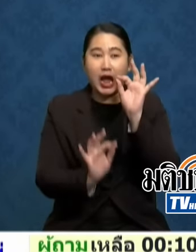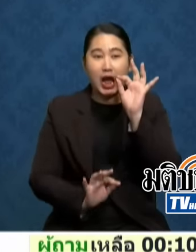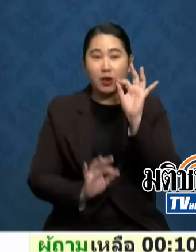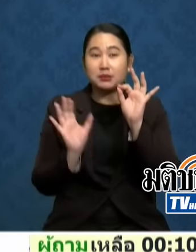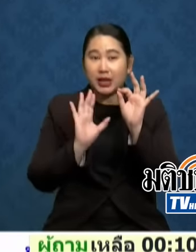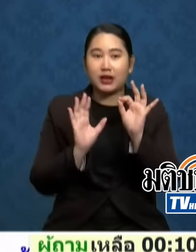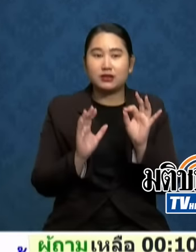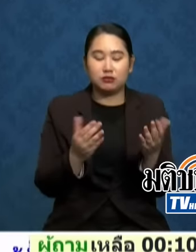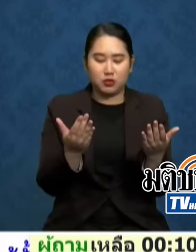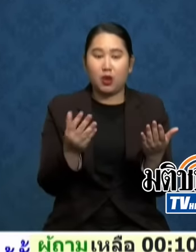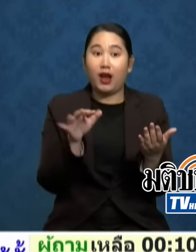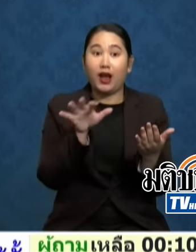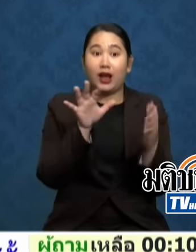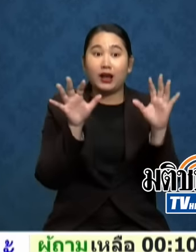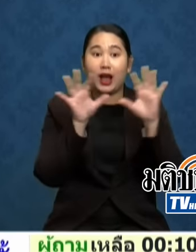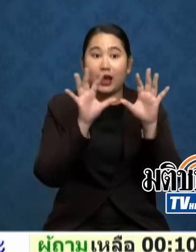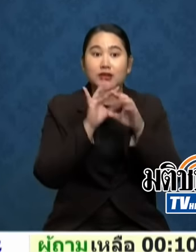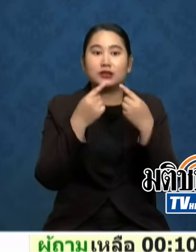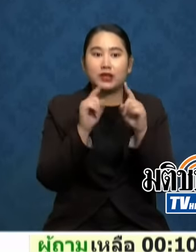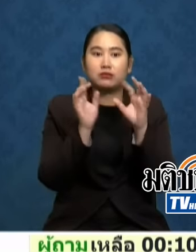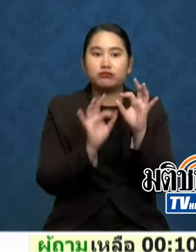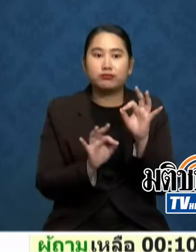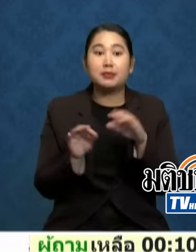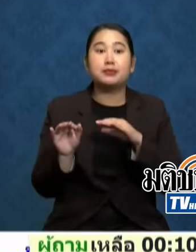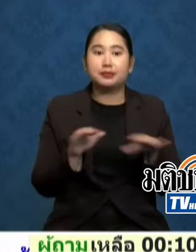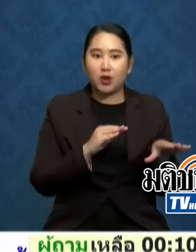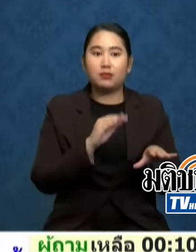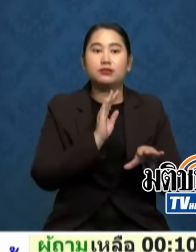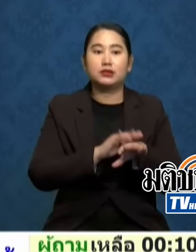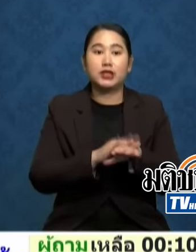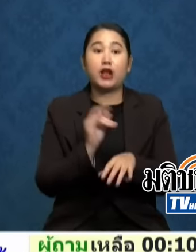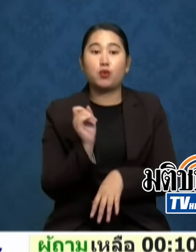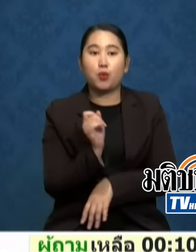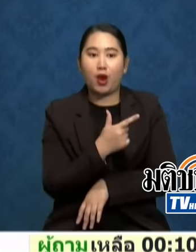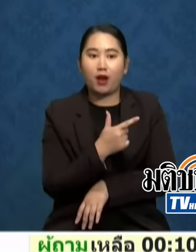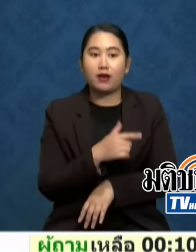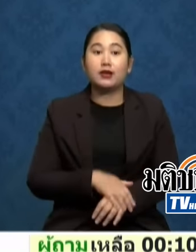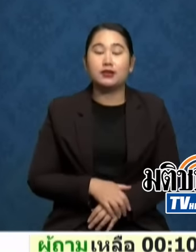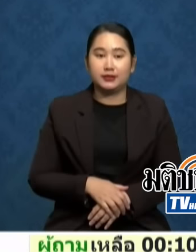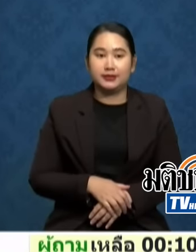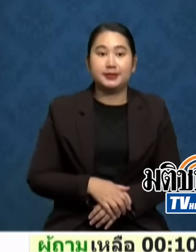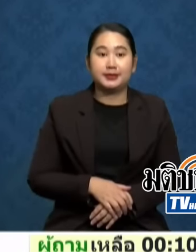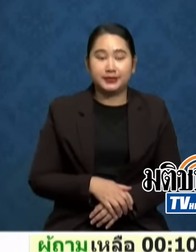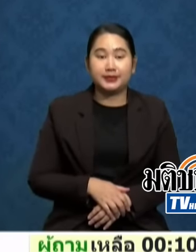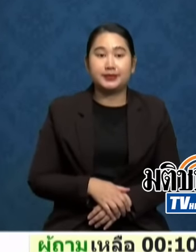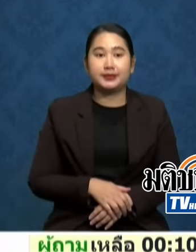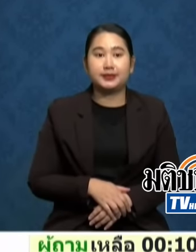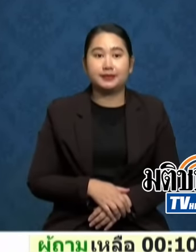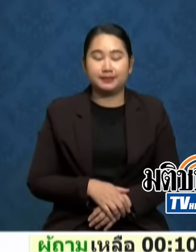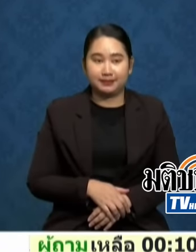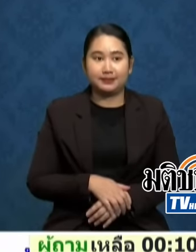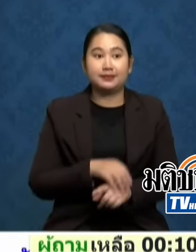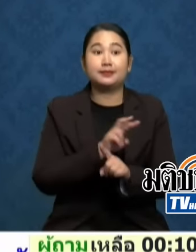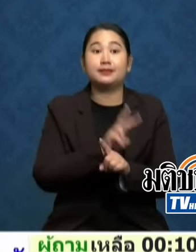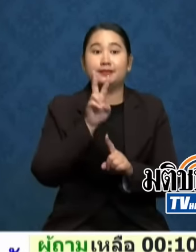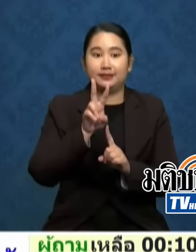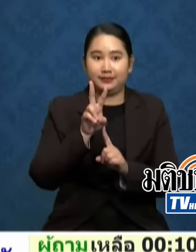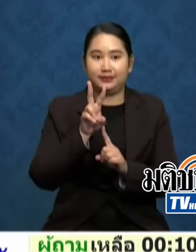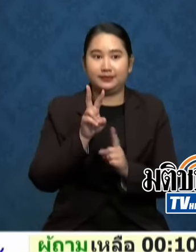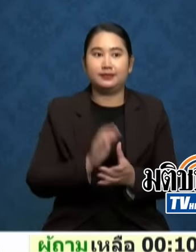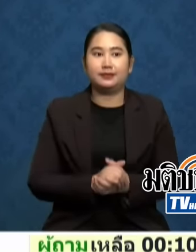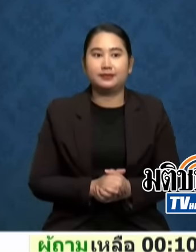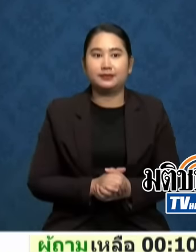เท่าๆกันแต่เนื้อหาสาระมันพร้อมในการแจ้งเตือนมากกว่าขนาดไหนแล้วการแจ้งเตือนในรูปแบบที่2ครับที่ประเทศเรา